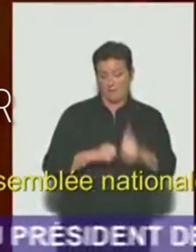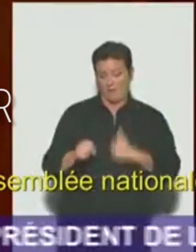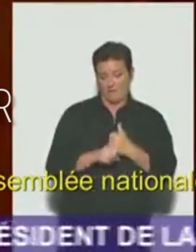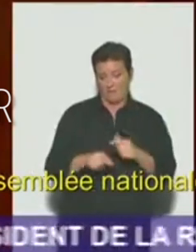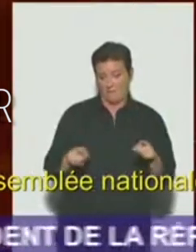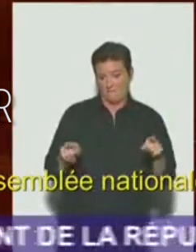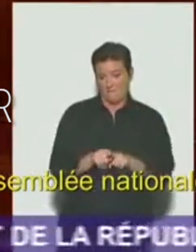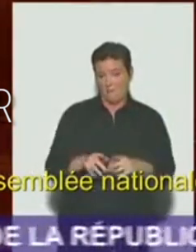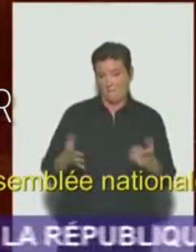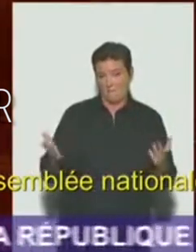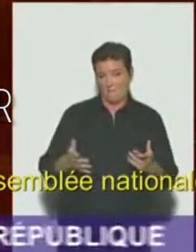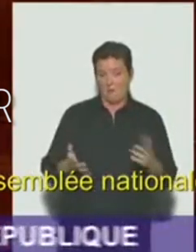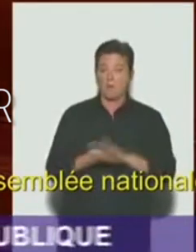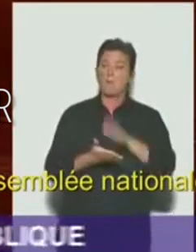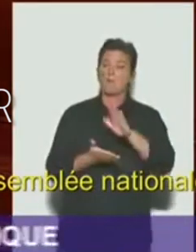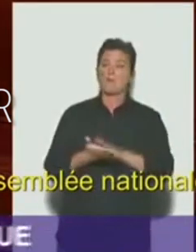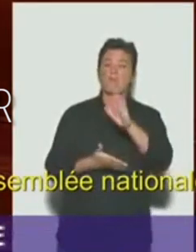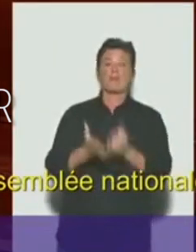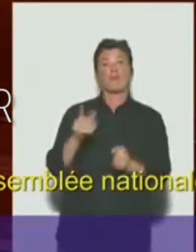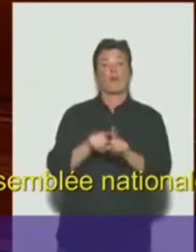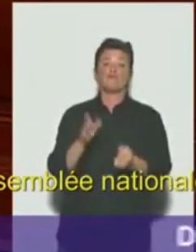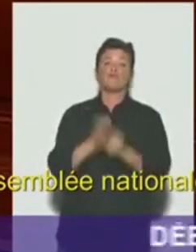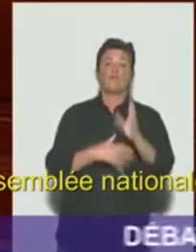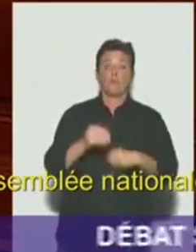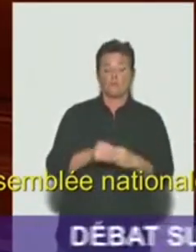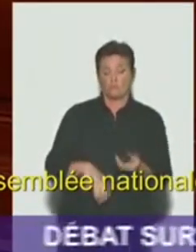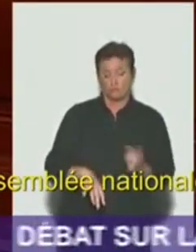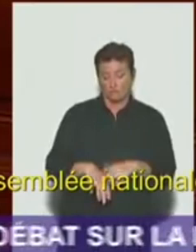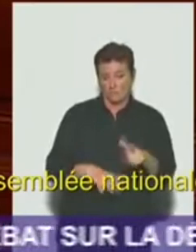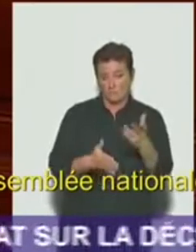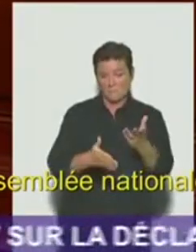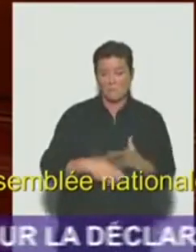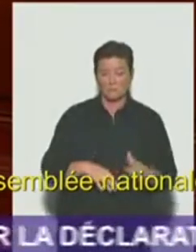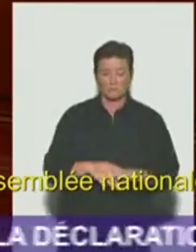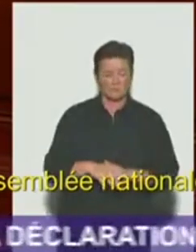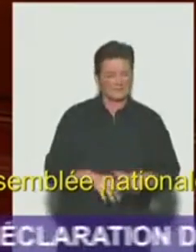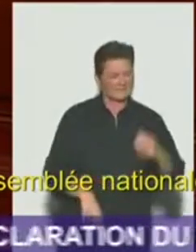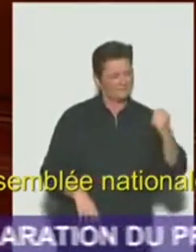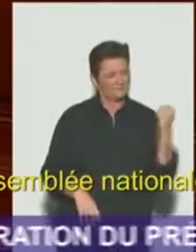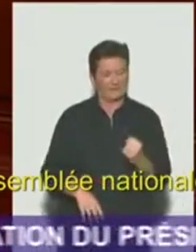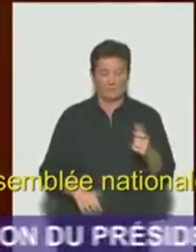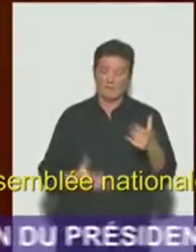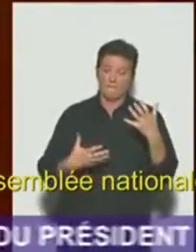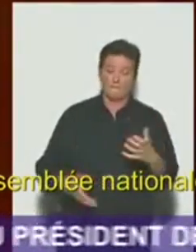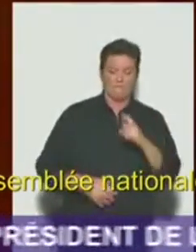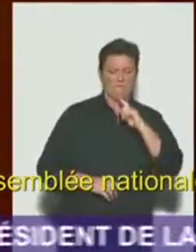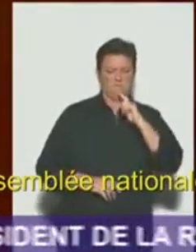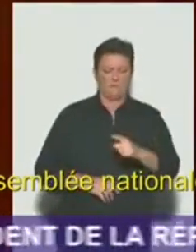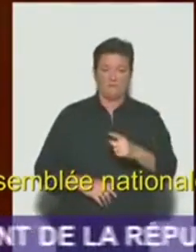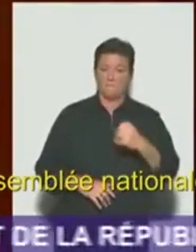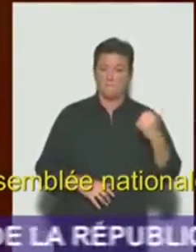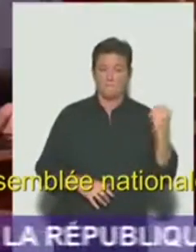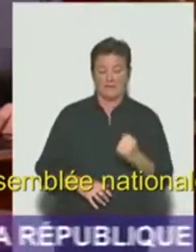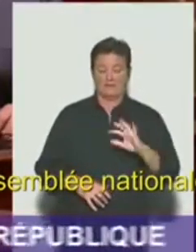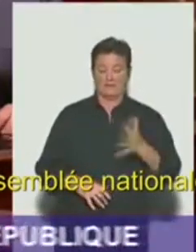d'action. Derrière les promesses d'un nouveau monde, c'est la politique du pire que le chef de l'État veut imposer, le pire de la